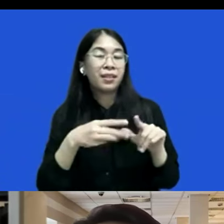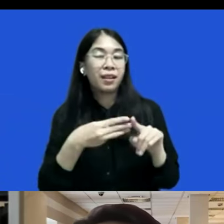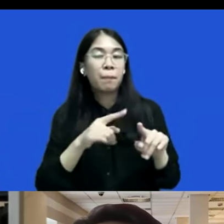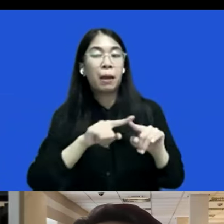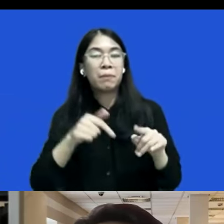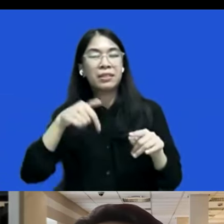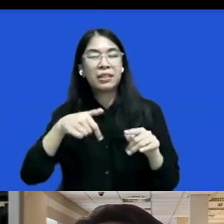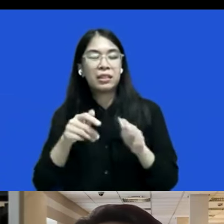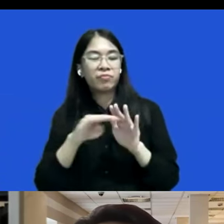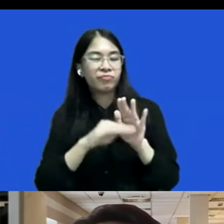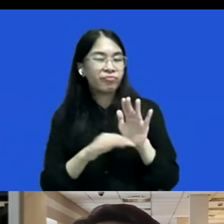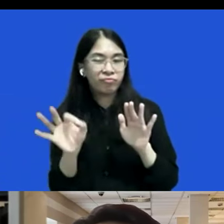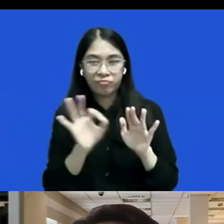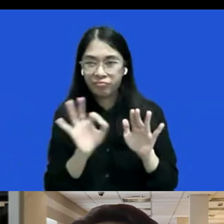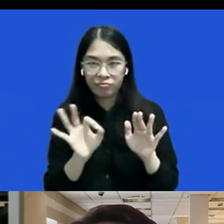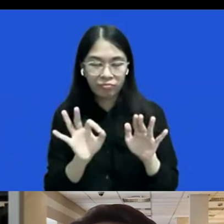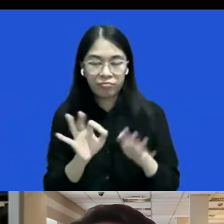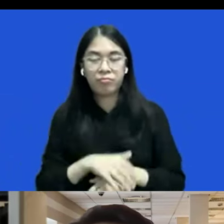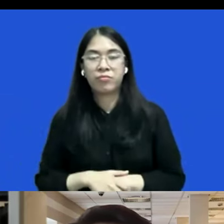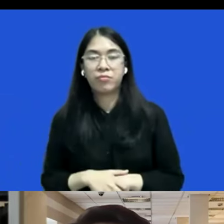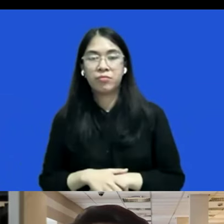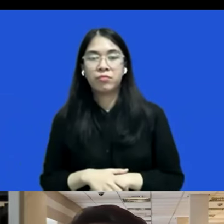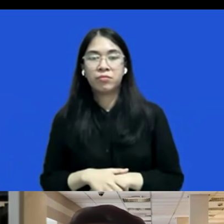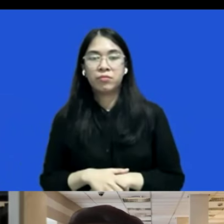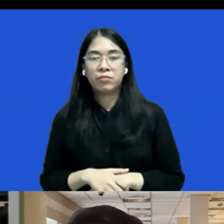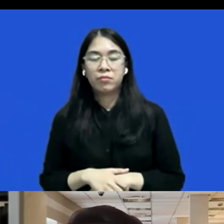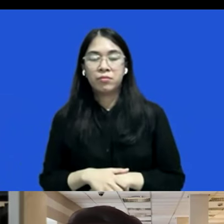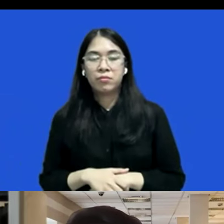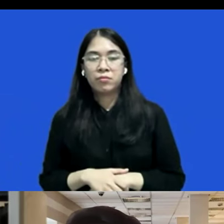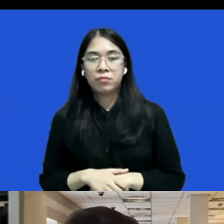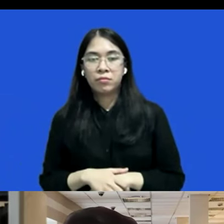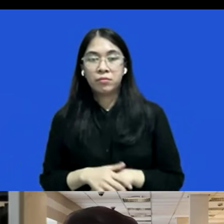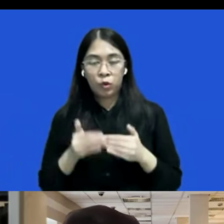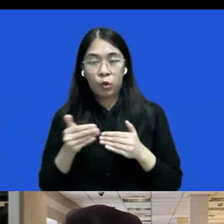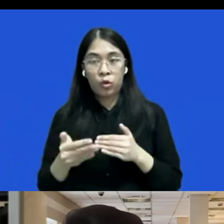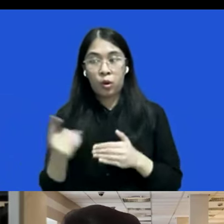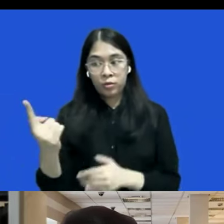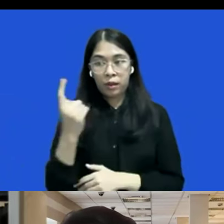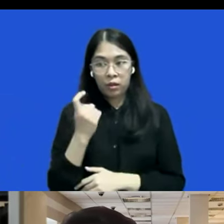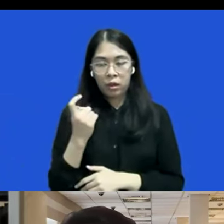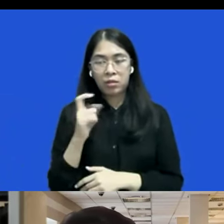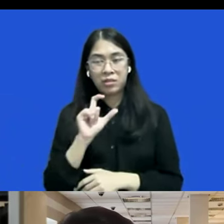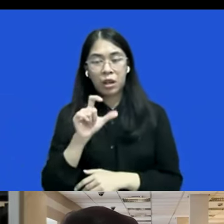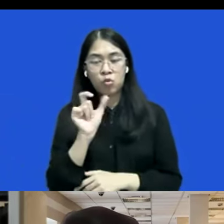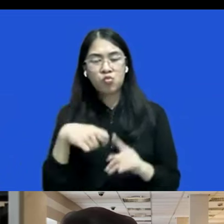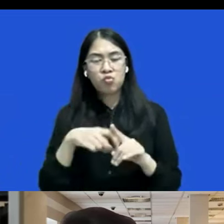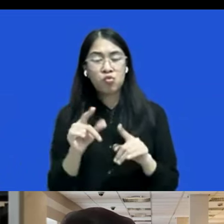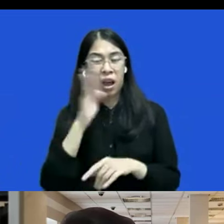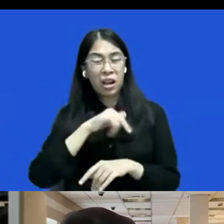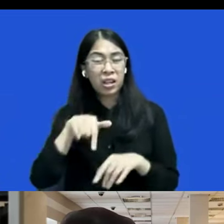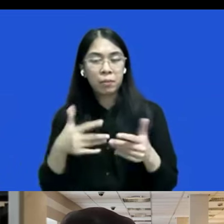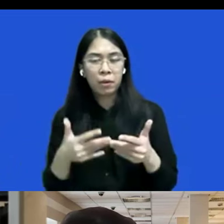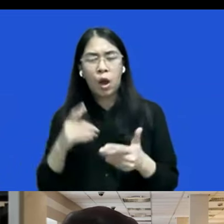tidak diatur. Nah, saya kalau kemudian ditanya bagaimana mengukur hari ini, nah ini yang